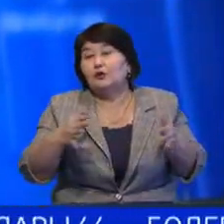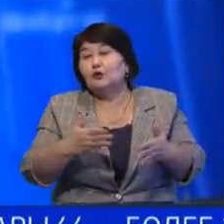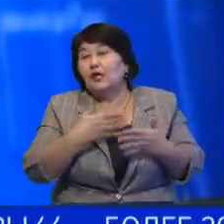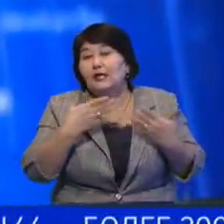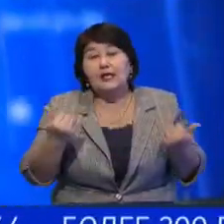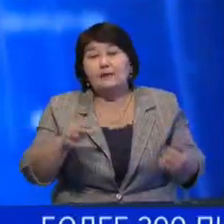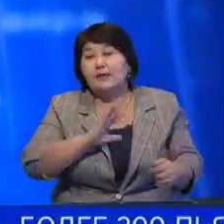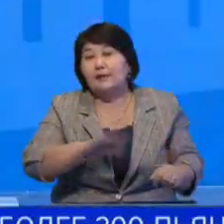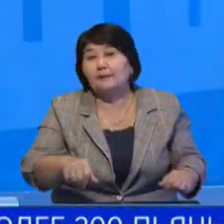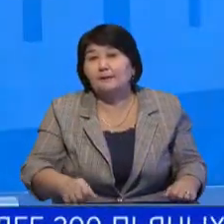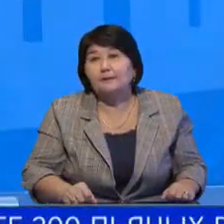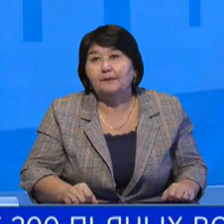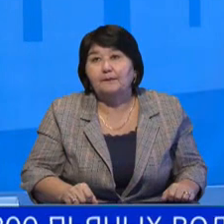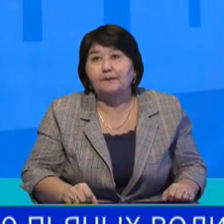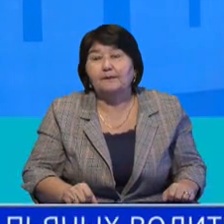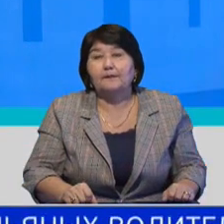не